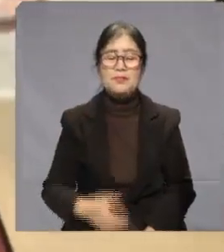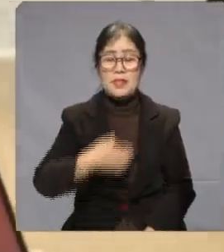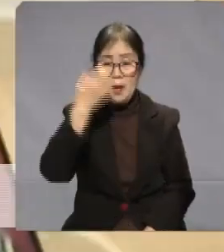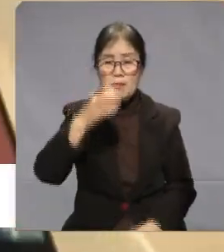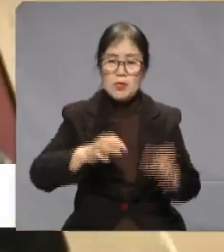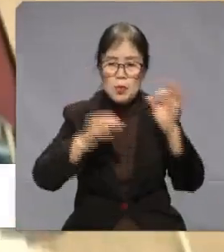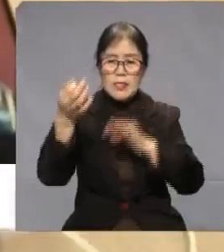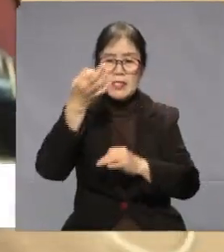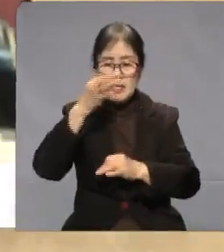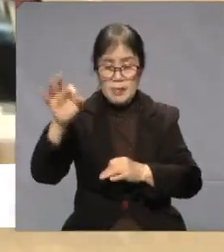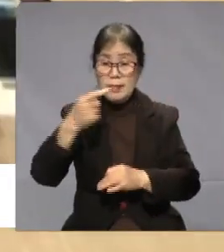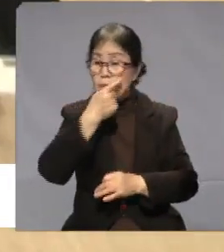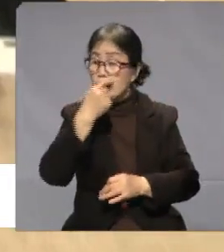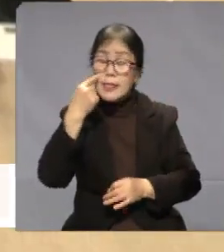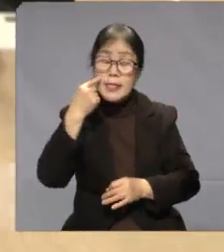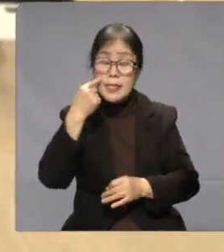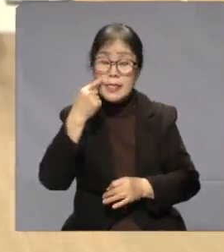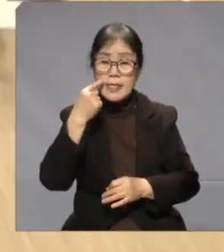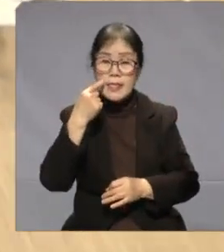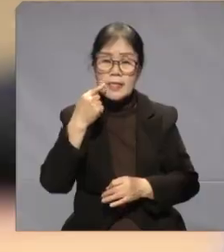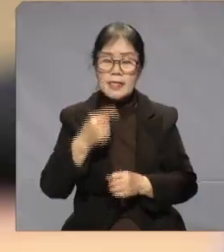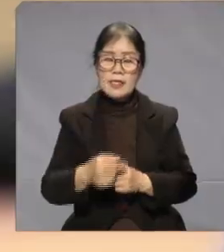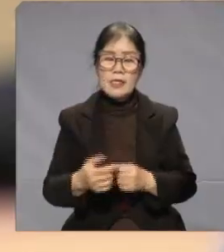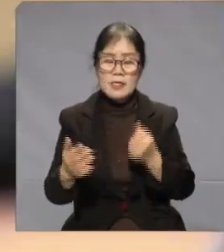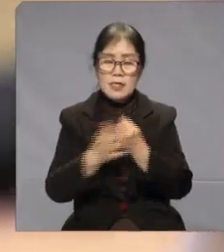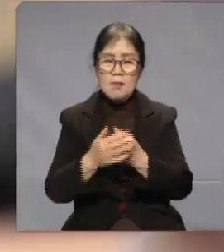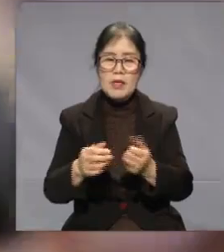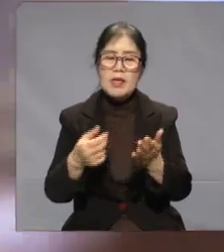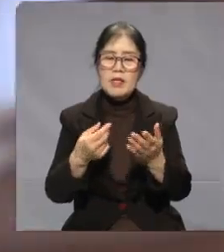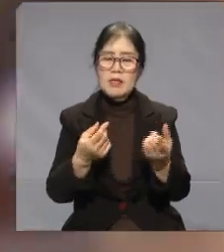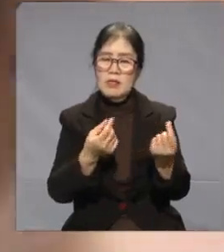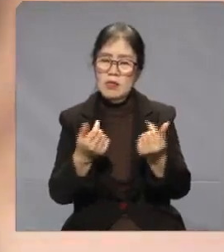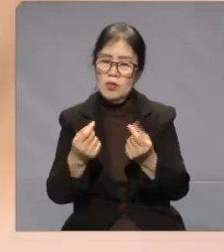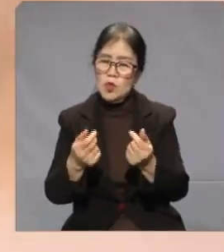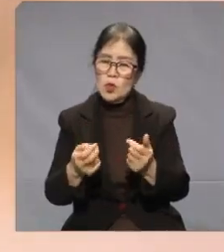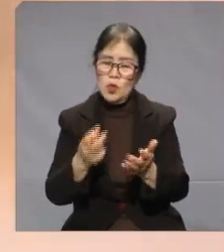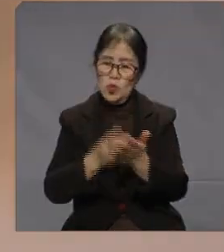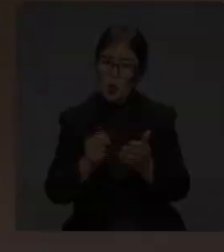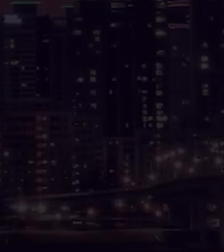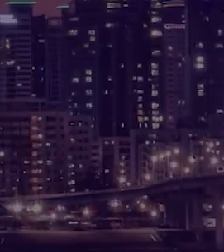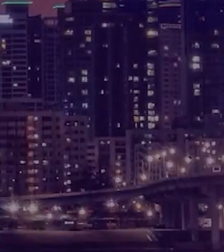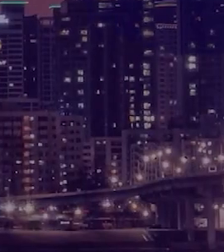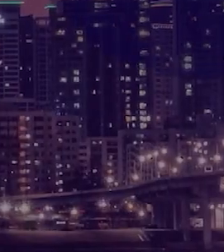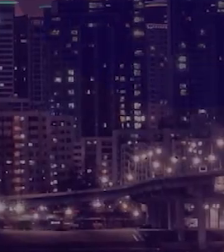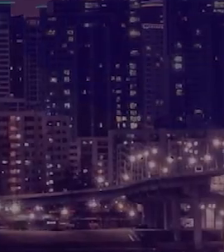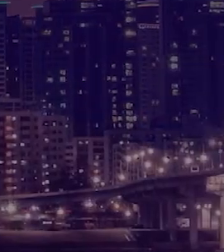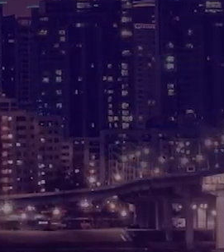입증이 가능해진 만큼 비슷한 소송이 잇따를 전망입니다. OBS 뉴스 이상호입니다.